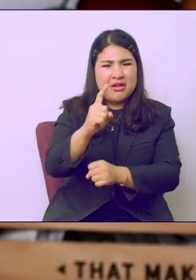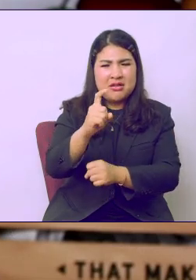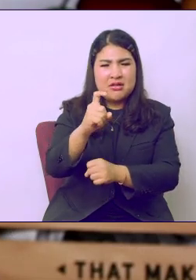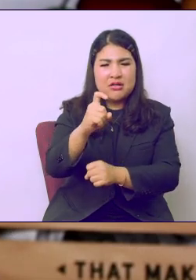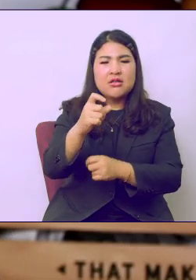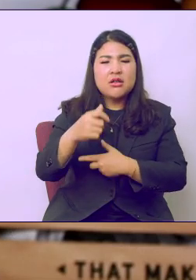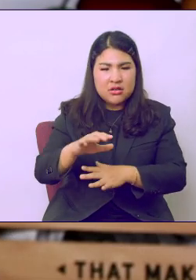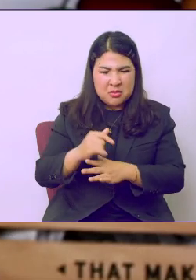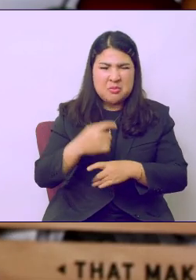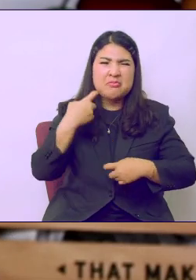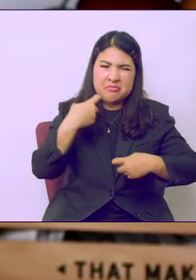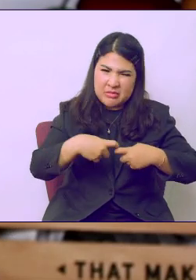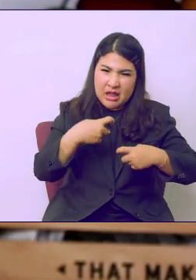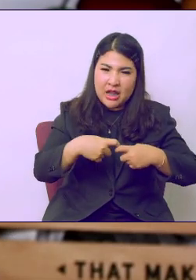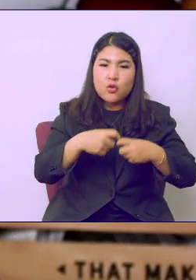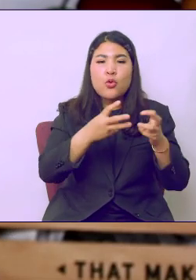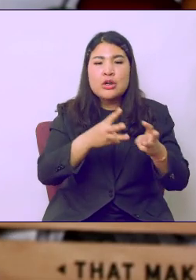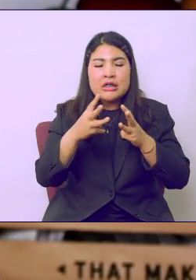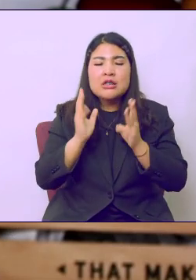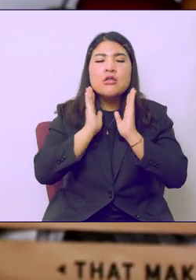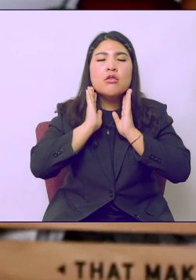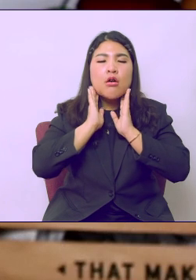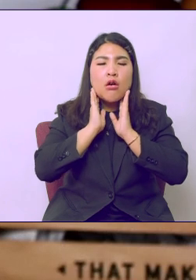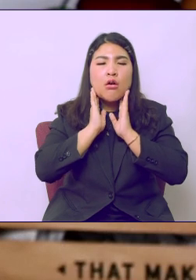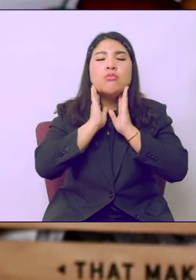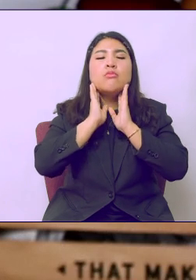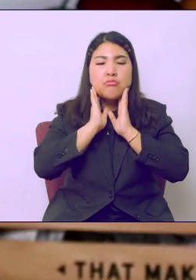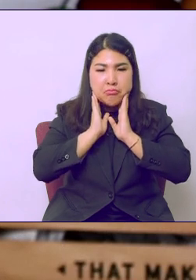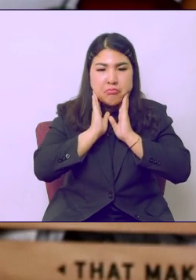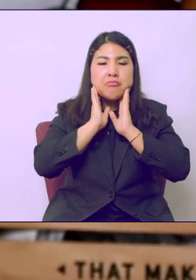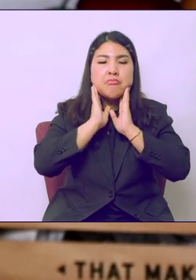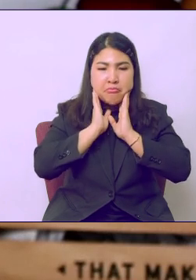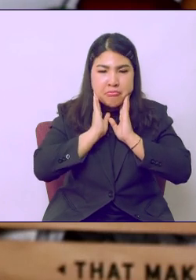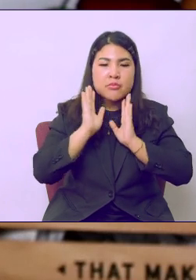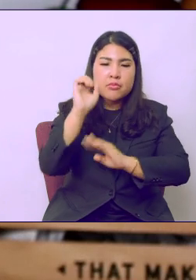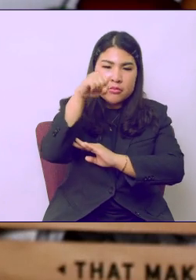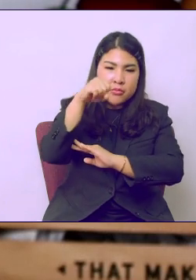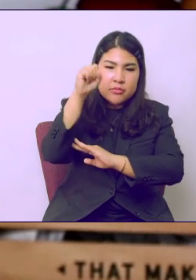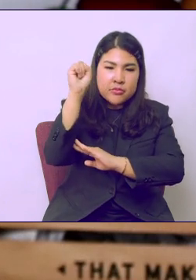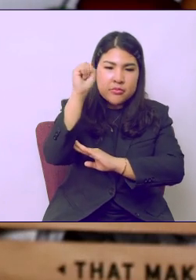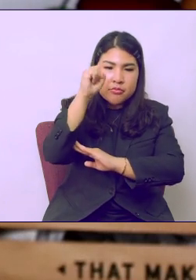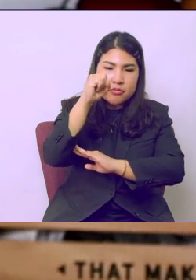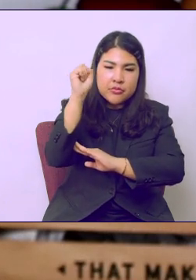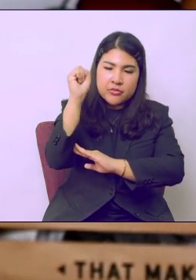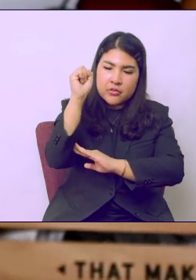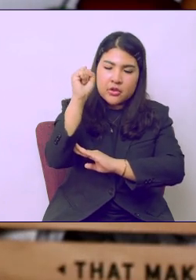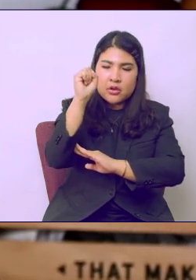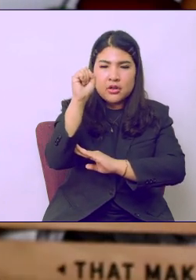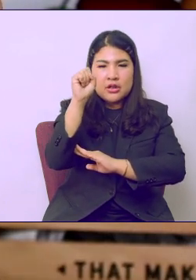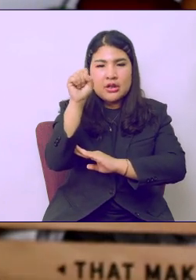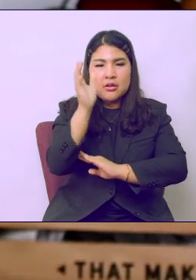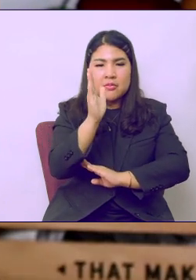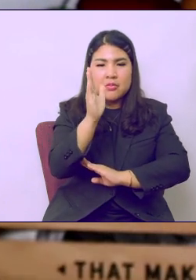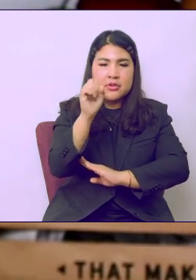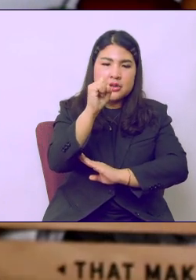มากๆเลยก็คืออาจจะต้องเป็นการประคองคอแล้วก็พับคอขึ้นคอลงแต่เบามากๆเลยนะเอนซ้ายเอนขวานะครับแล้วก็